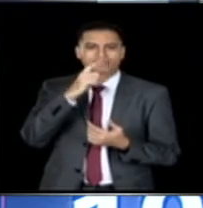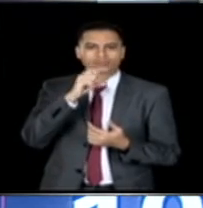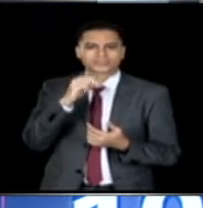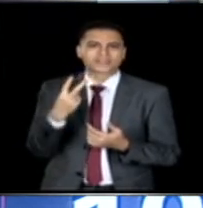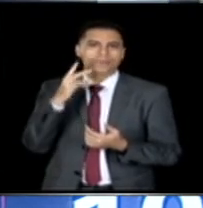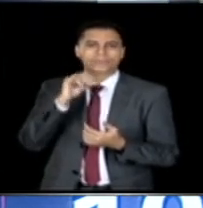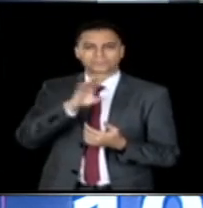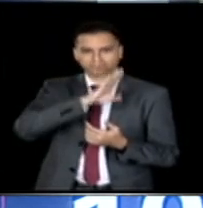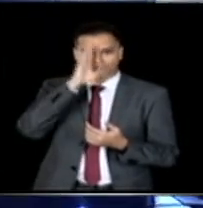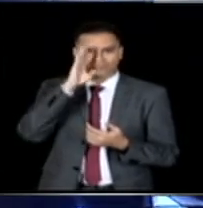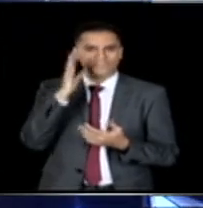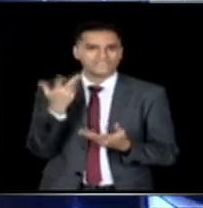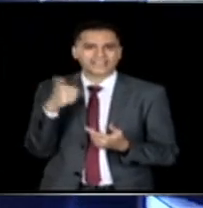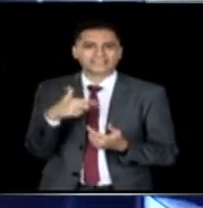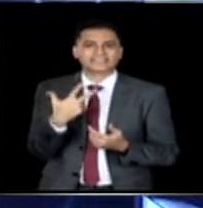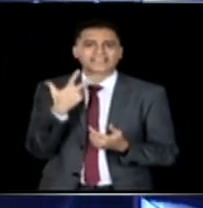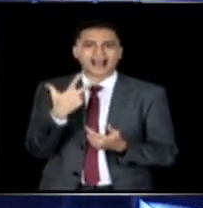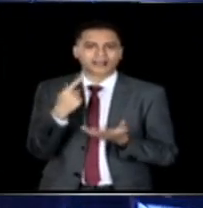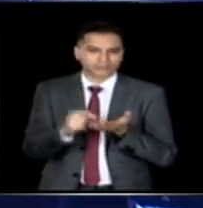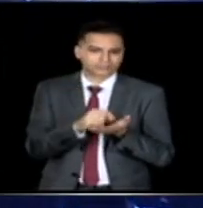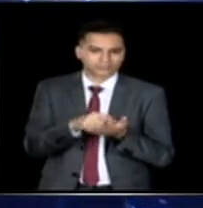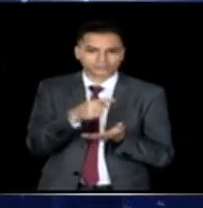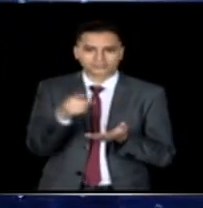1957؟ في ثلاثة بيكتبوا